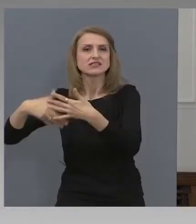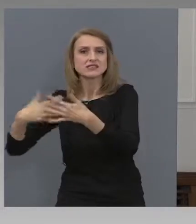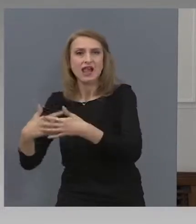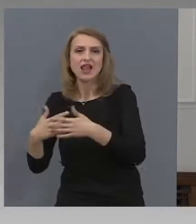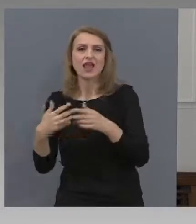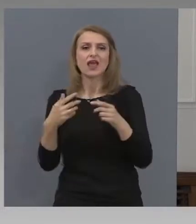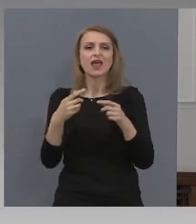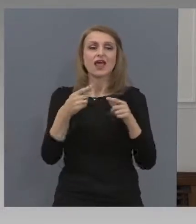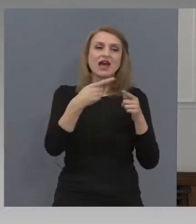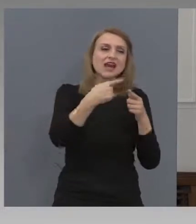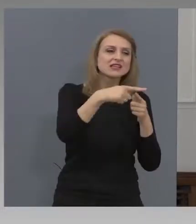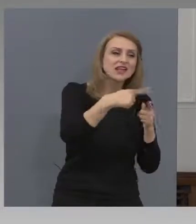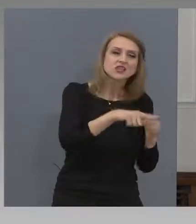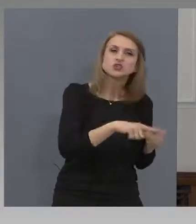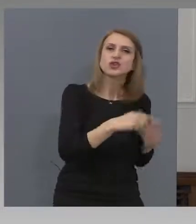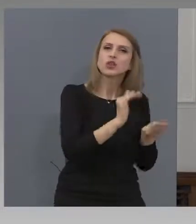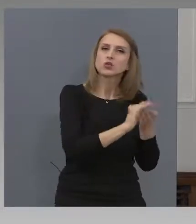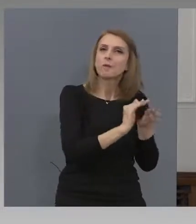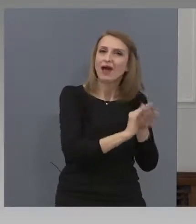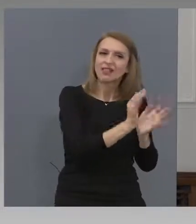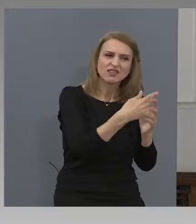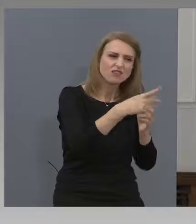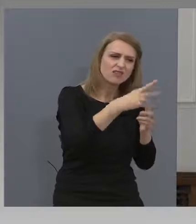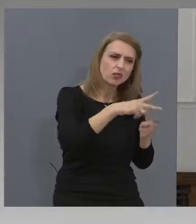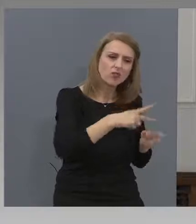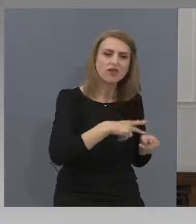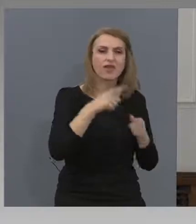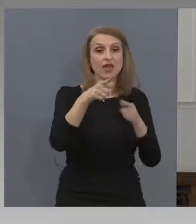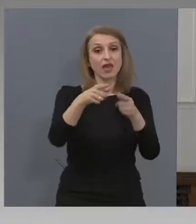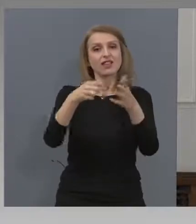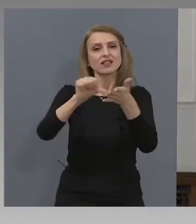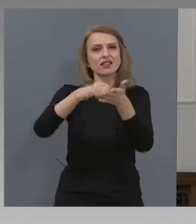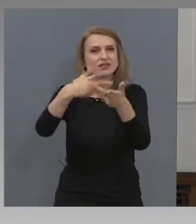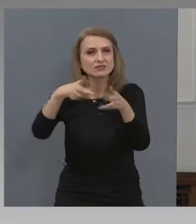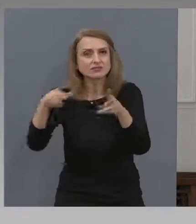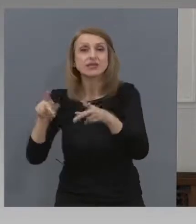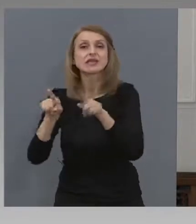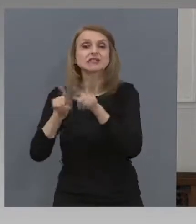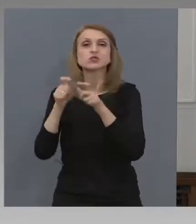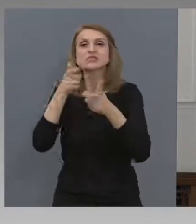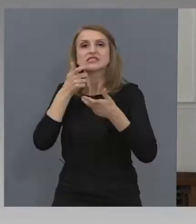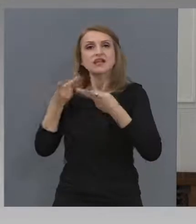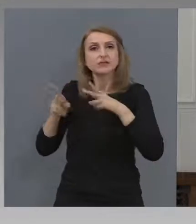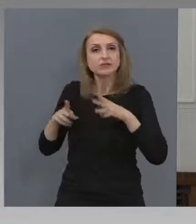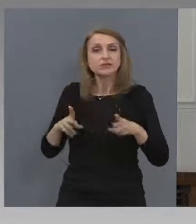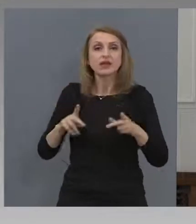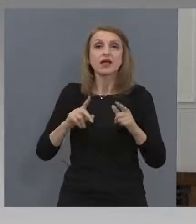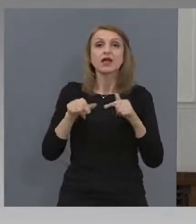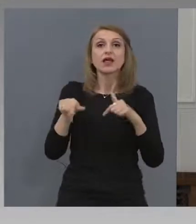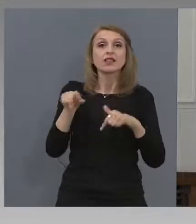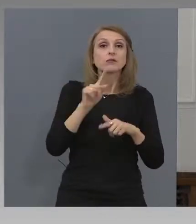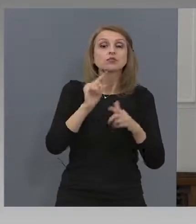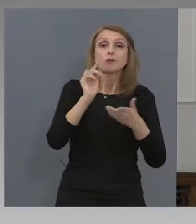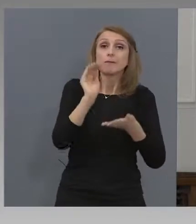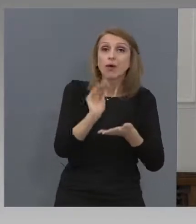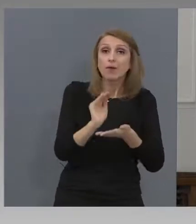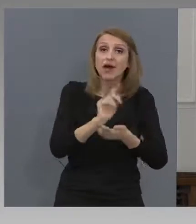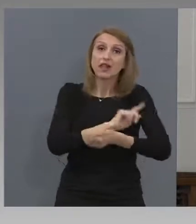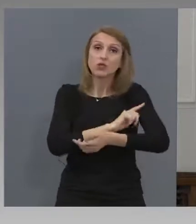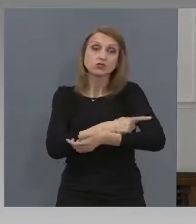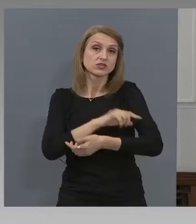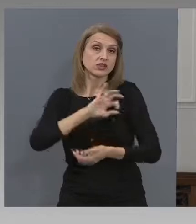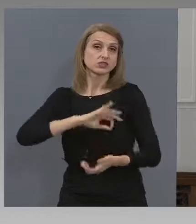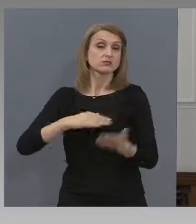сирена, за да им помогнем да открият онези, които имат по-голяма стойност, от които с по-малко усилие ще спечелят повече. Има ги и